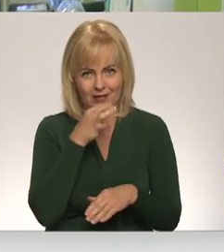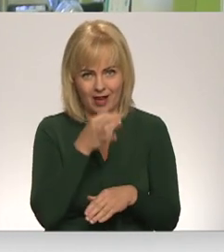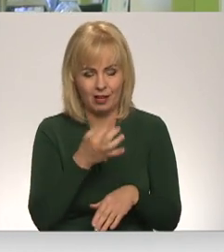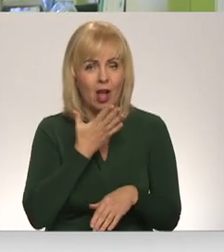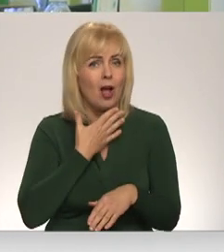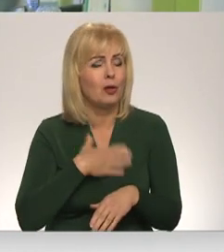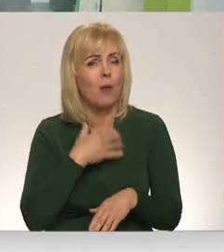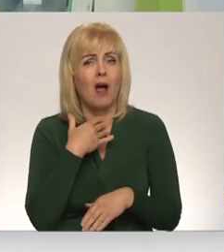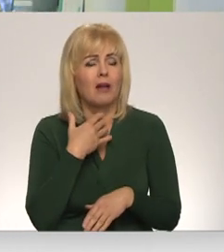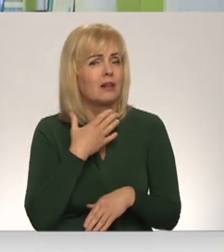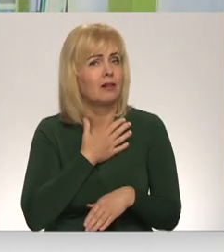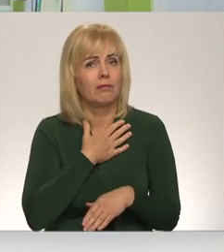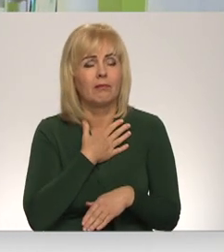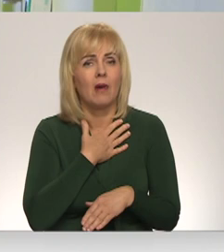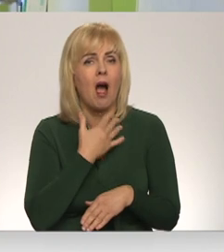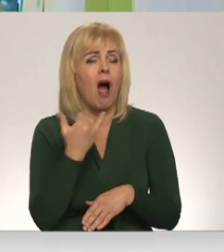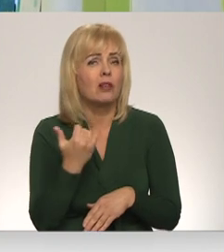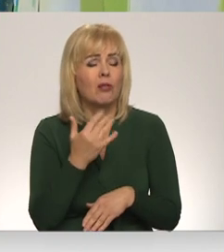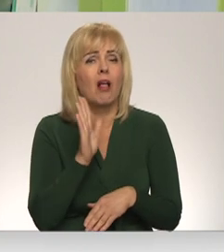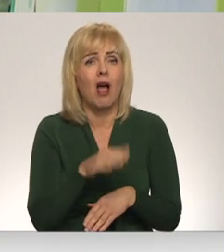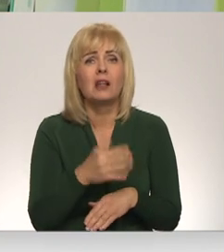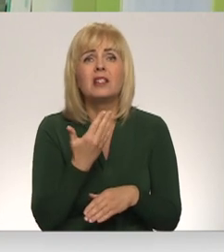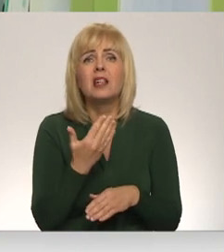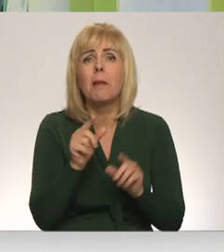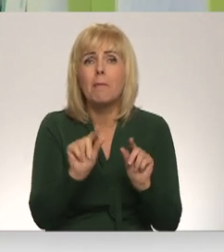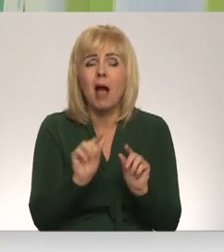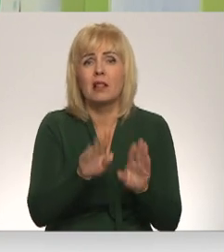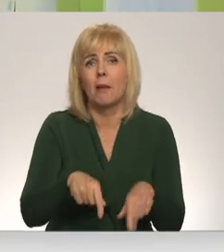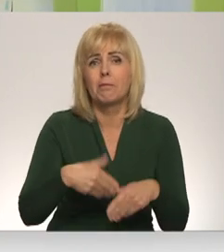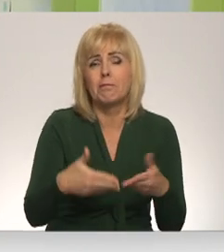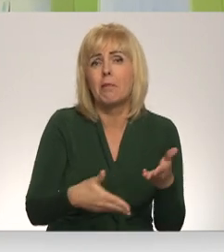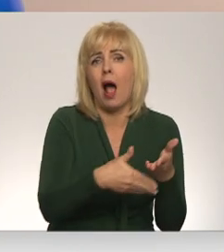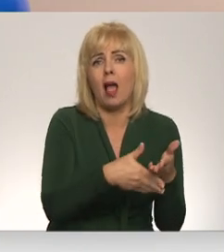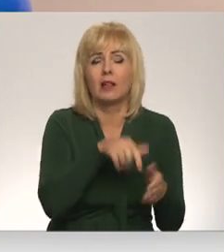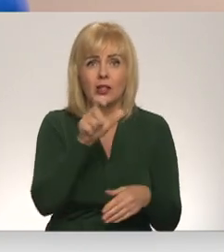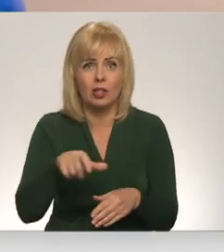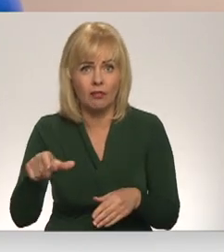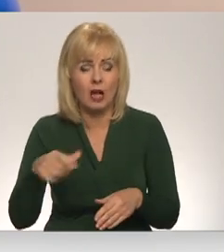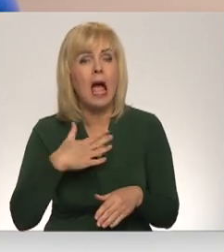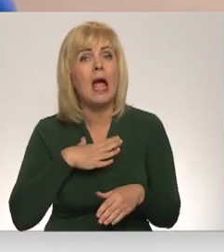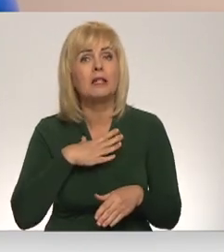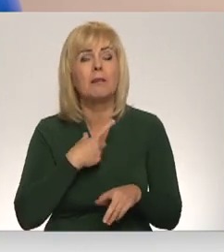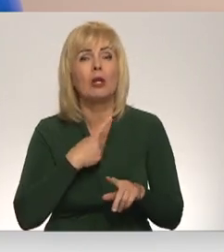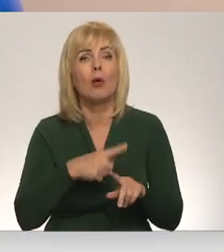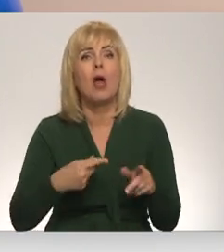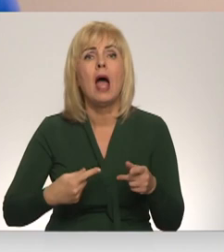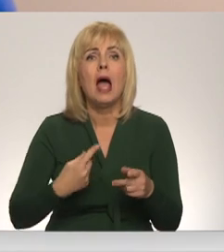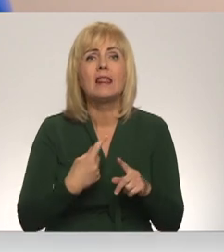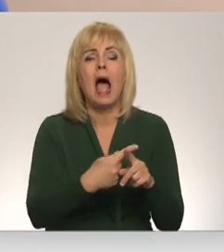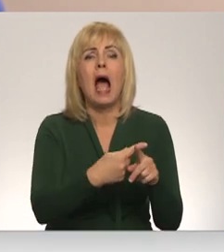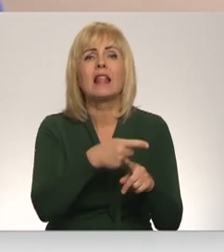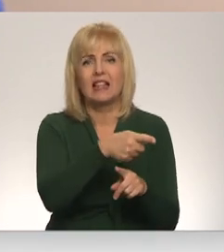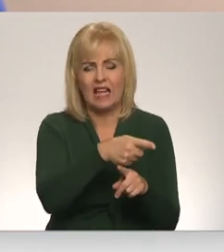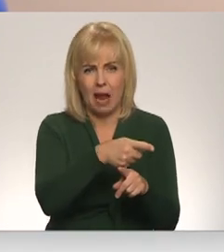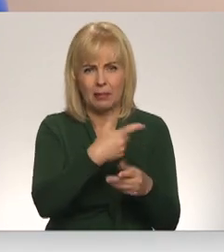ļoti aizkustināja. Es domāju, vai cik maz mums vajag, lai palīdzētu cilvēkiem. Es biju neatliekamajā, tur palīdzēju gan reģistrēt, gan